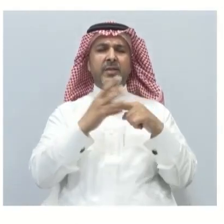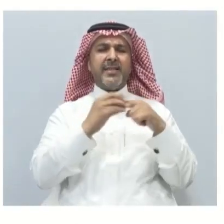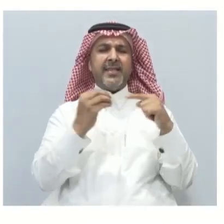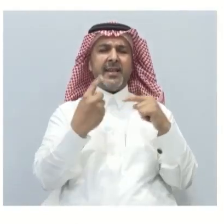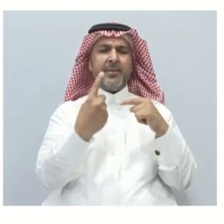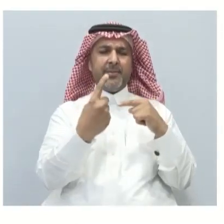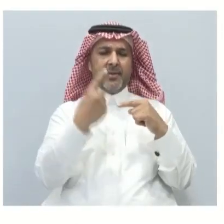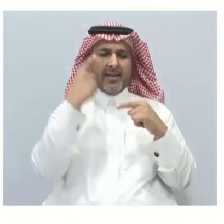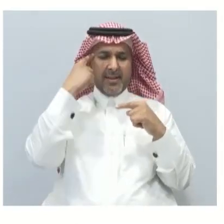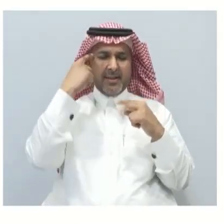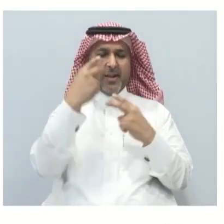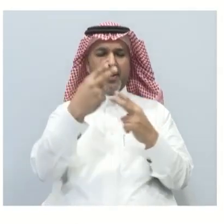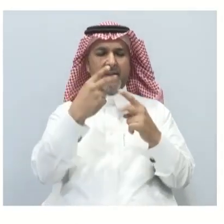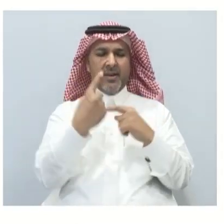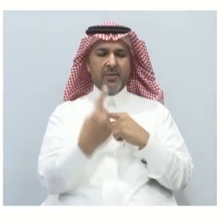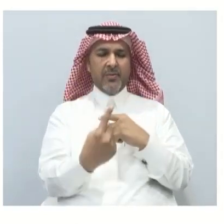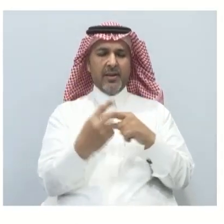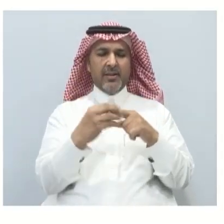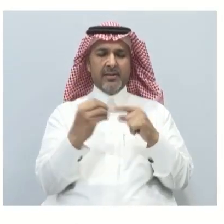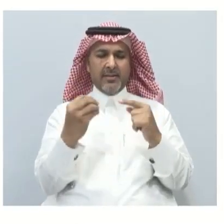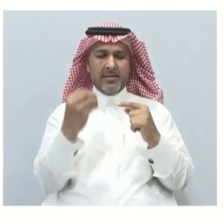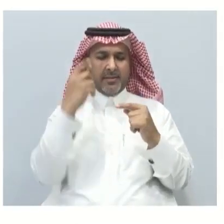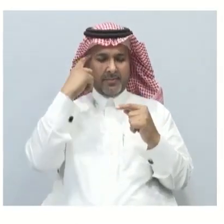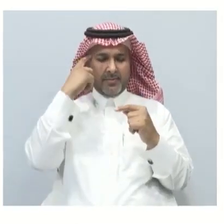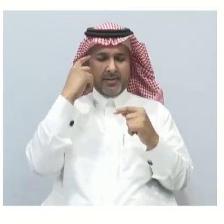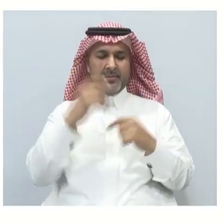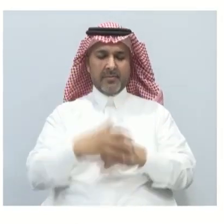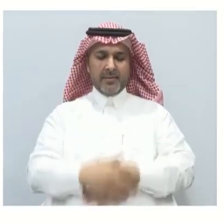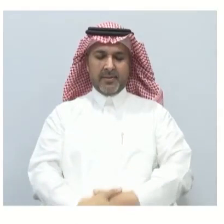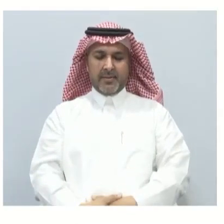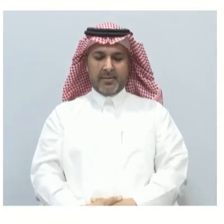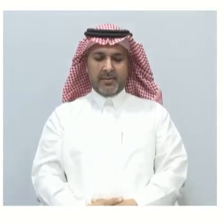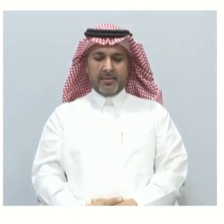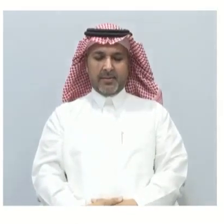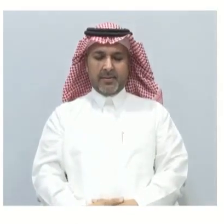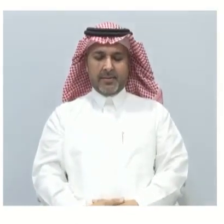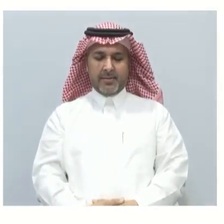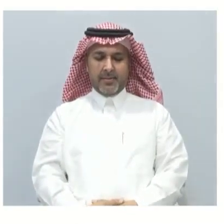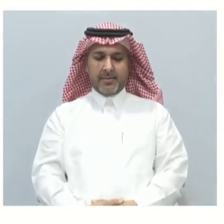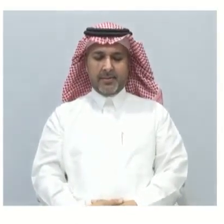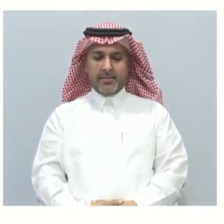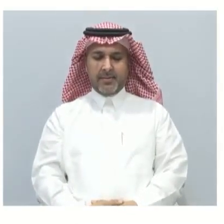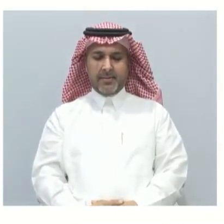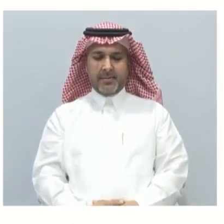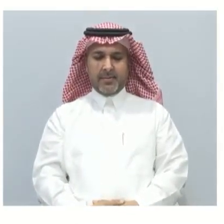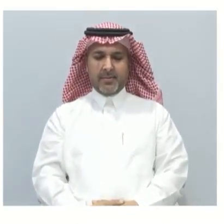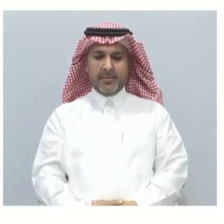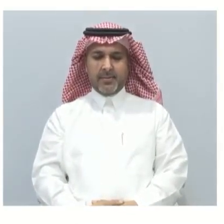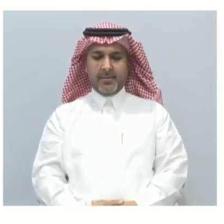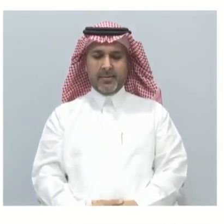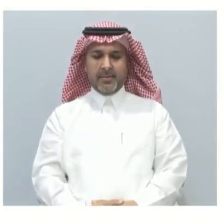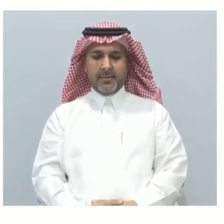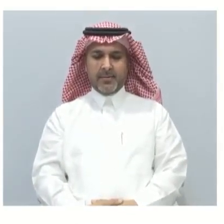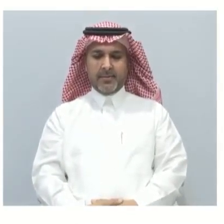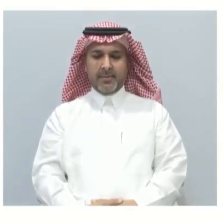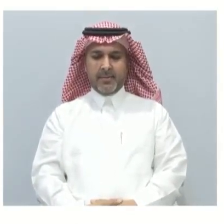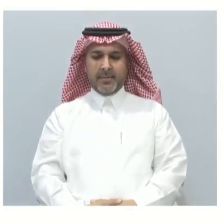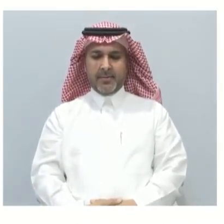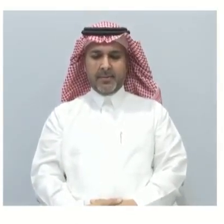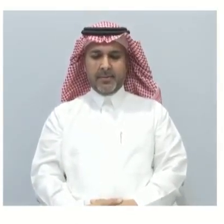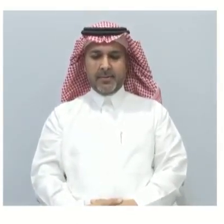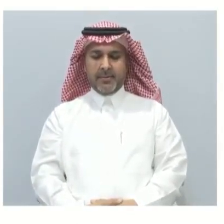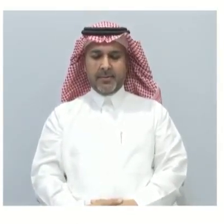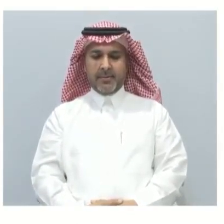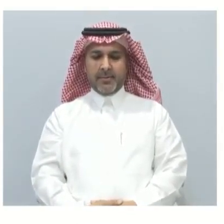واح وبالتالي نكون كذا حلينا هذه المعادله الاسيه البسيطه نشوف تحقق من فهمك عندنا